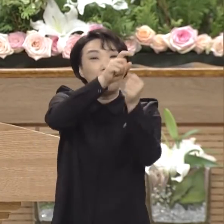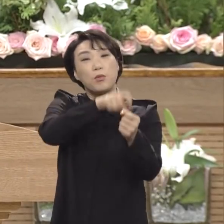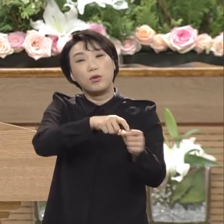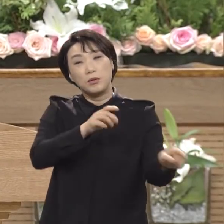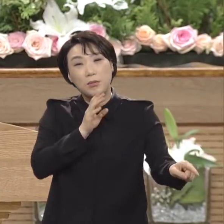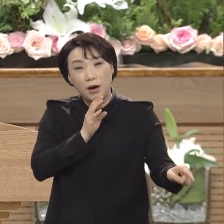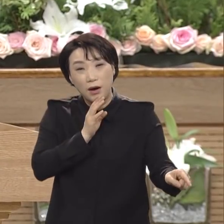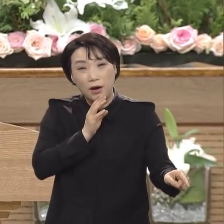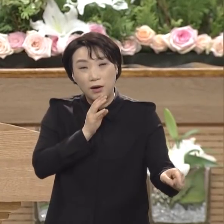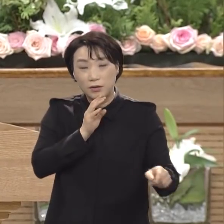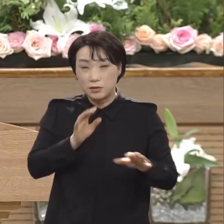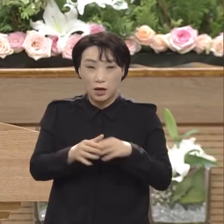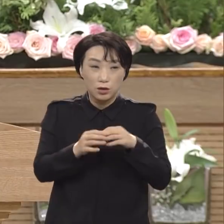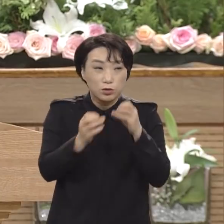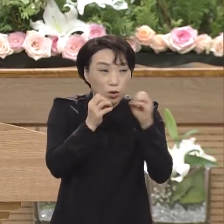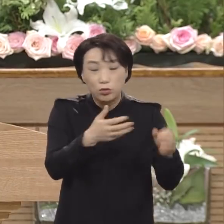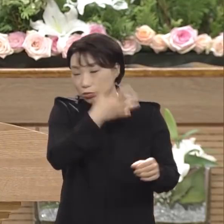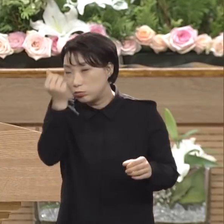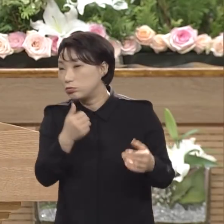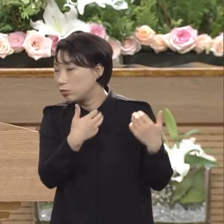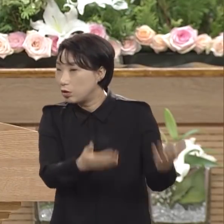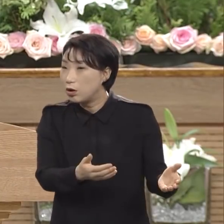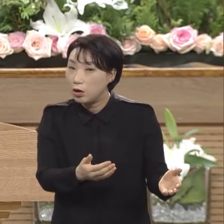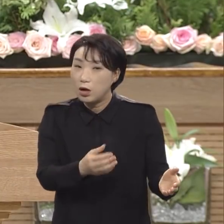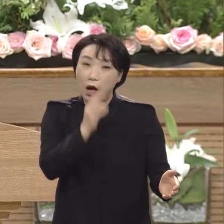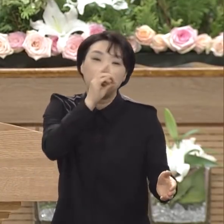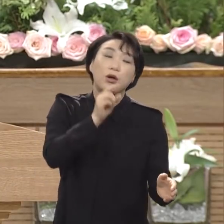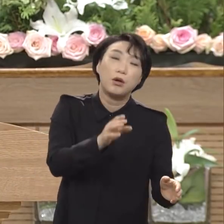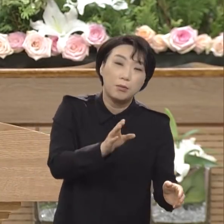열정, 안 살려내면 안 된다는 열정,